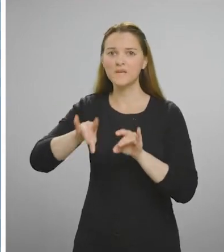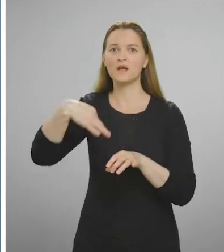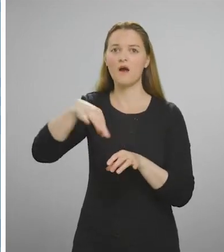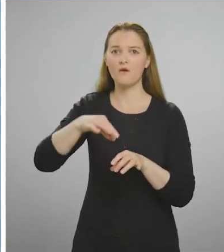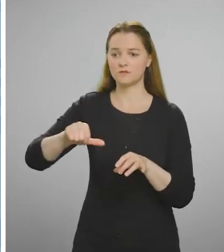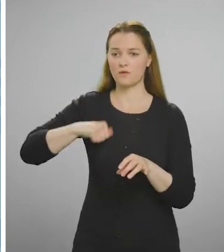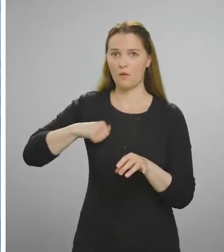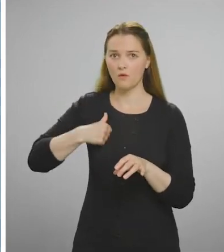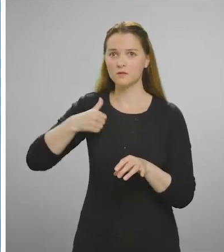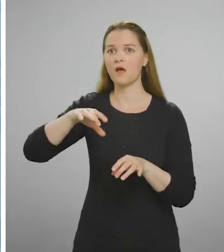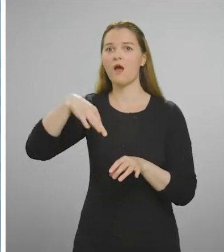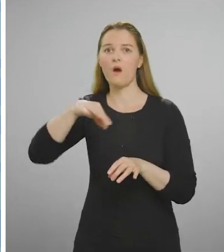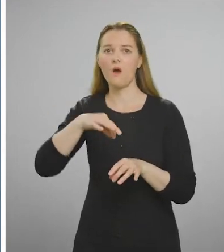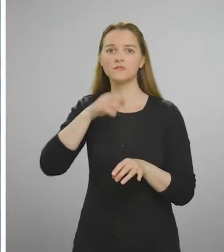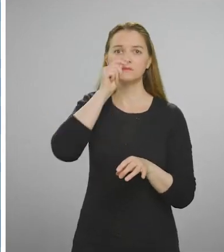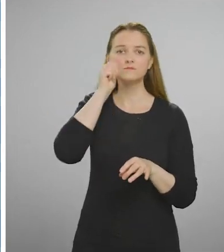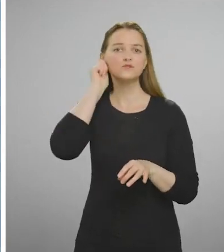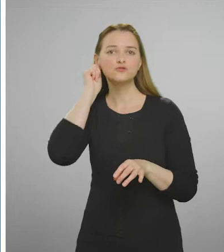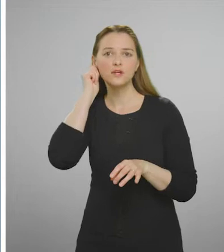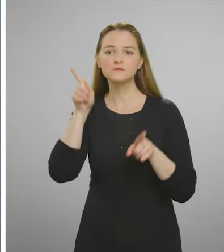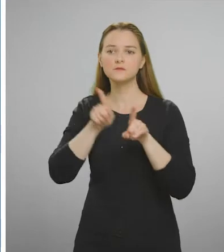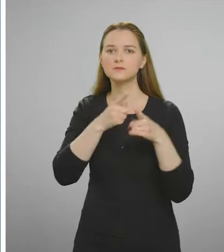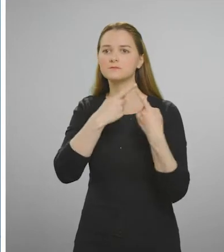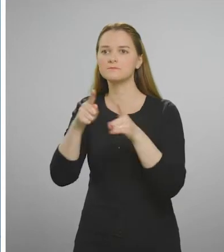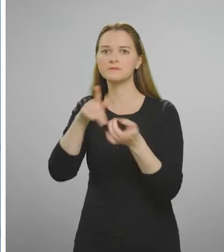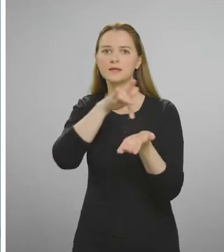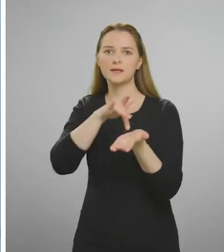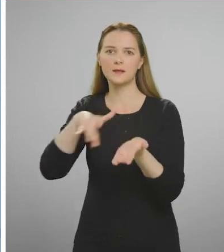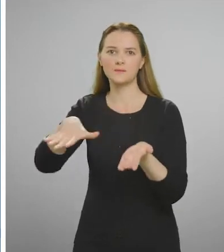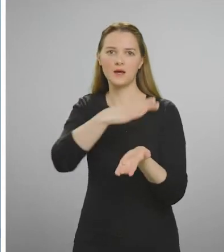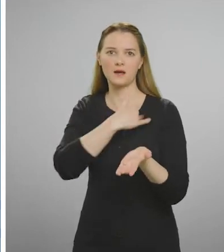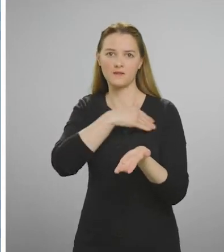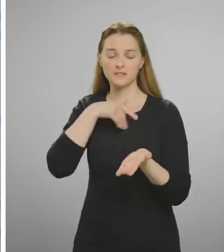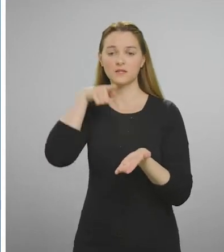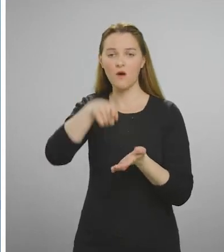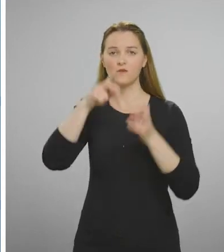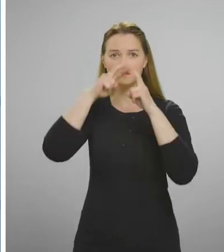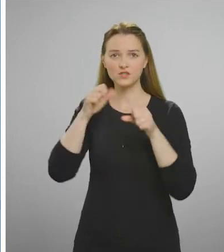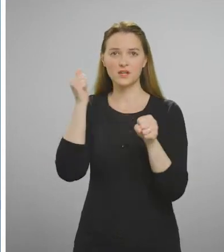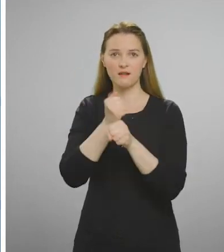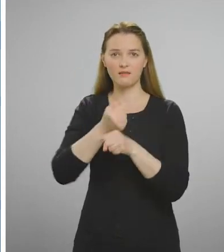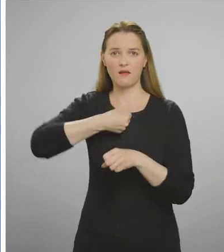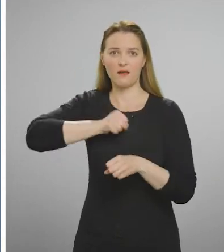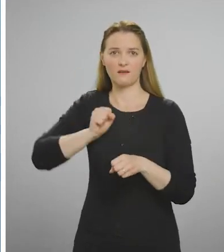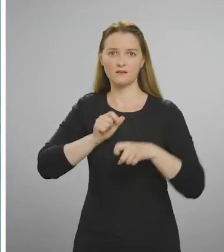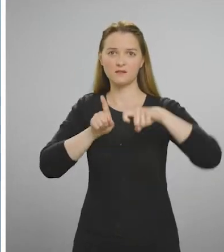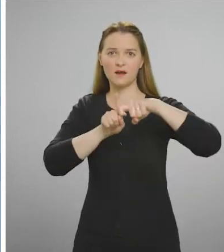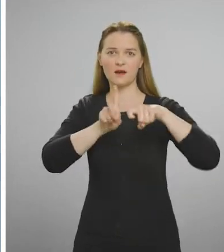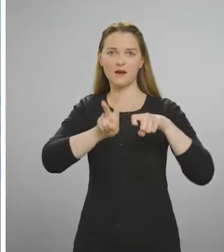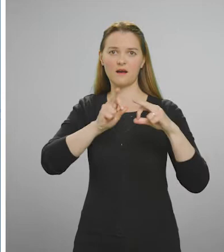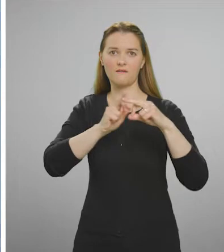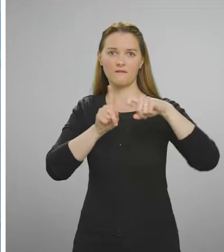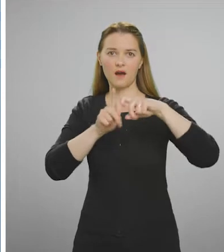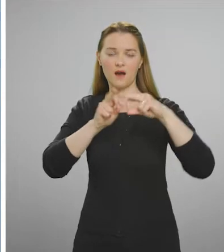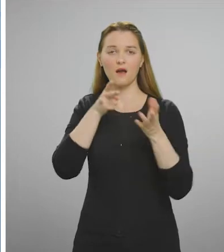na uzoru od 800 ispitanika, također reprezentativnih prema spolu, dobi i regiji. Oba istraživanja provele